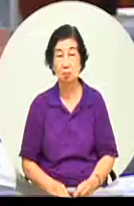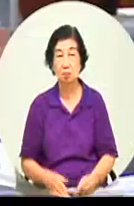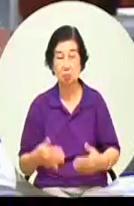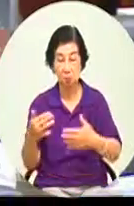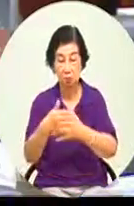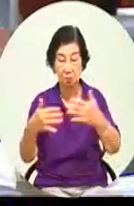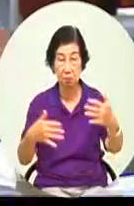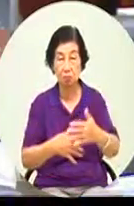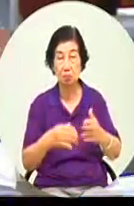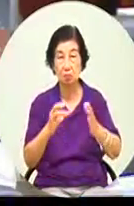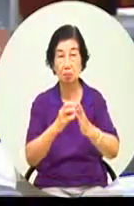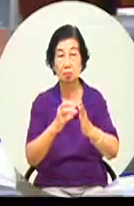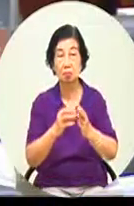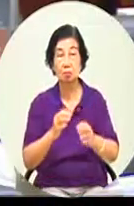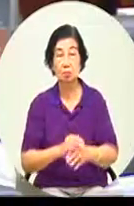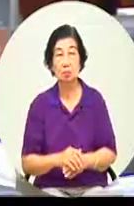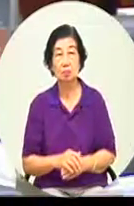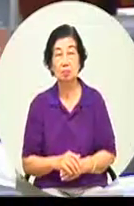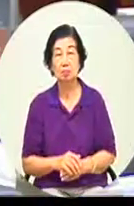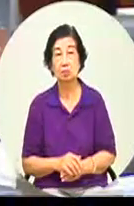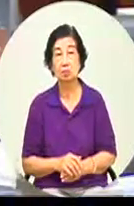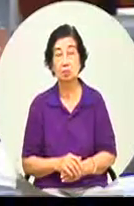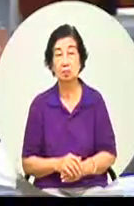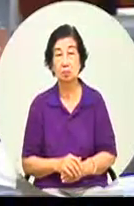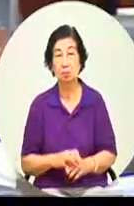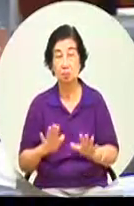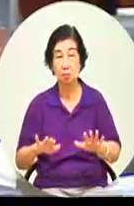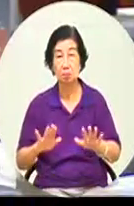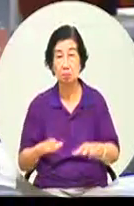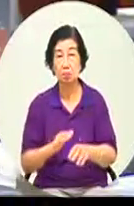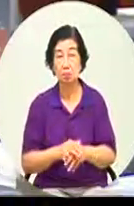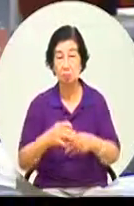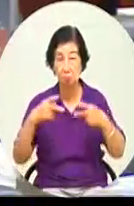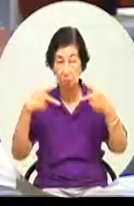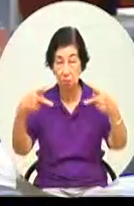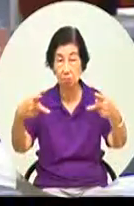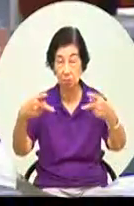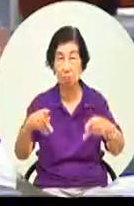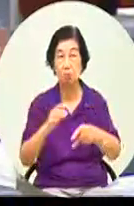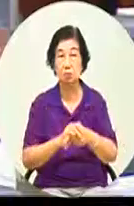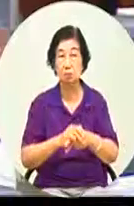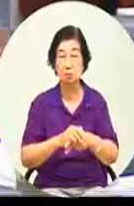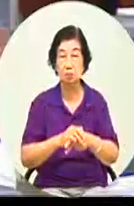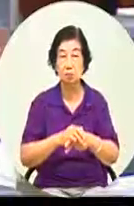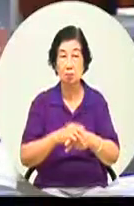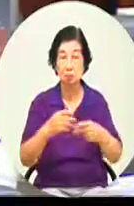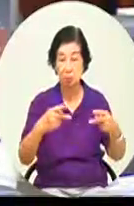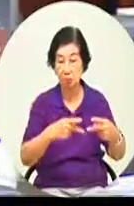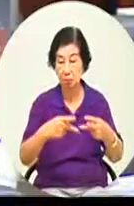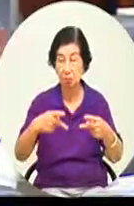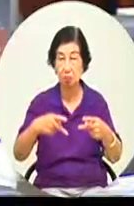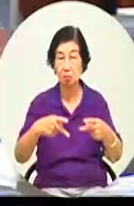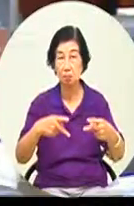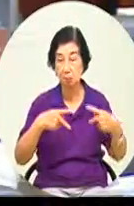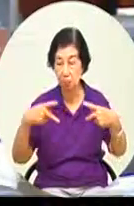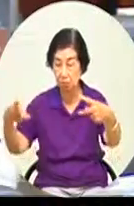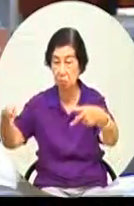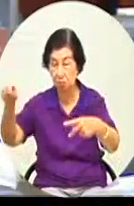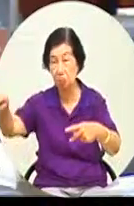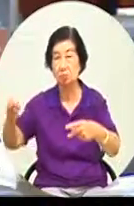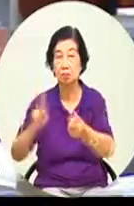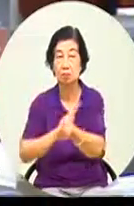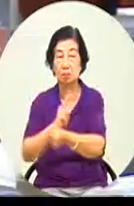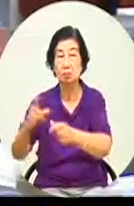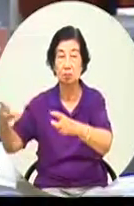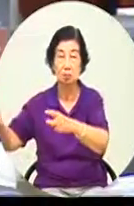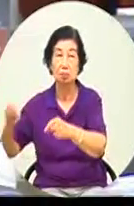吼，伫交通局目前捷运还没有拉到林园嘛？那现在主要的公车